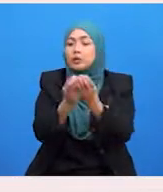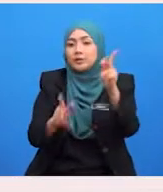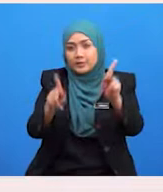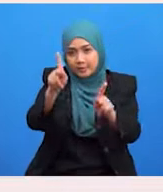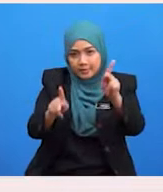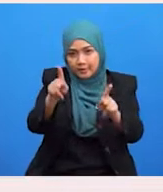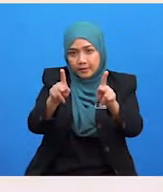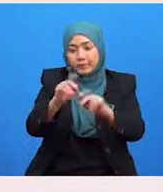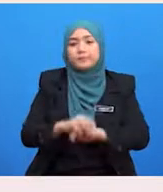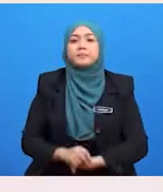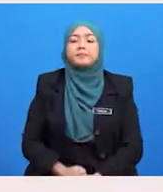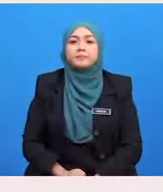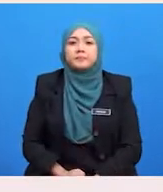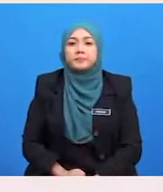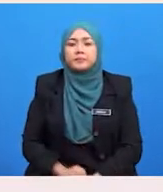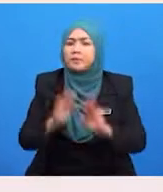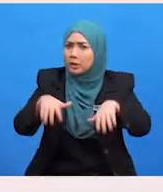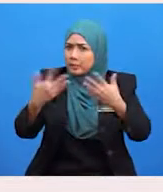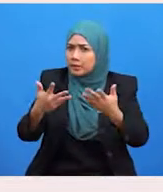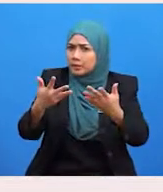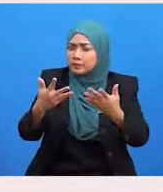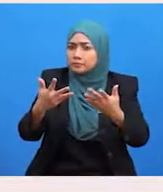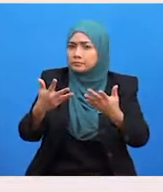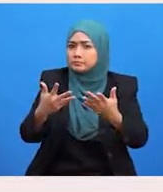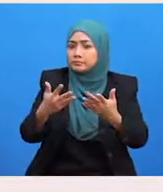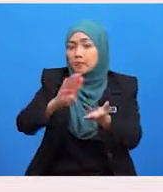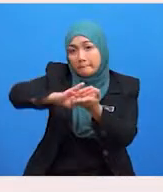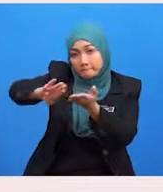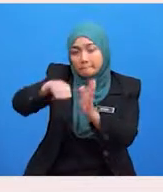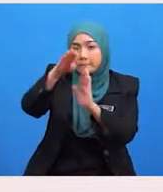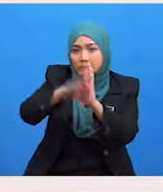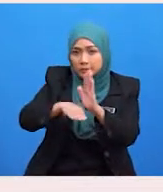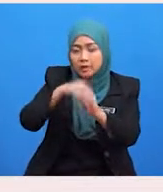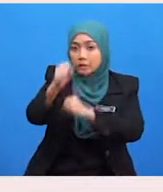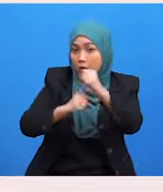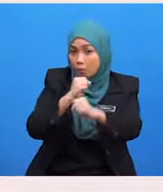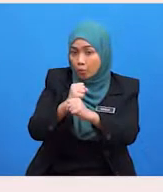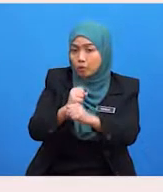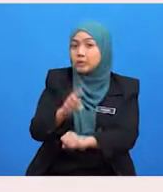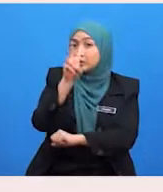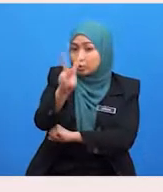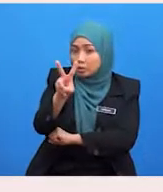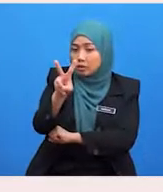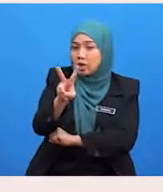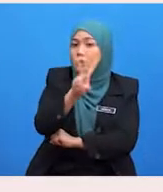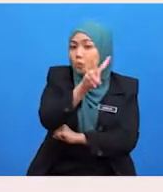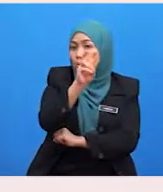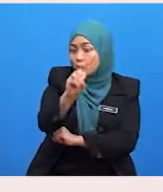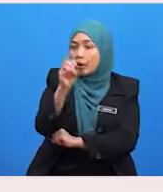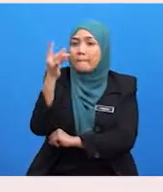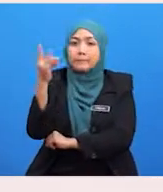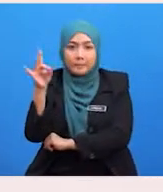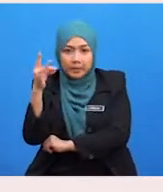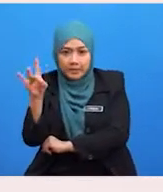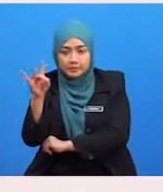kenderaan. Bagaimana pula dengan pengiraan baki perkurangan untuk tahun kedua, 2018? Cara